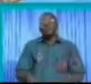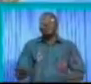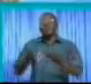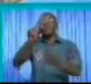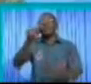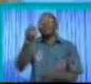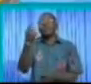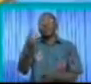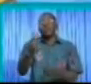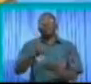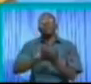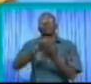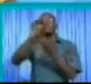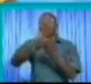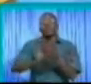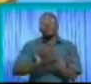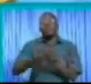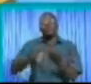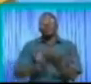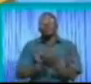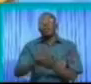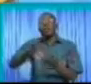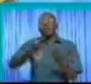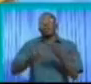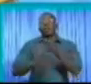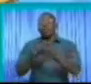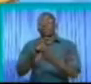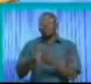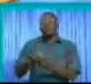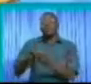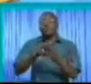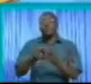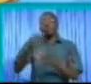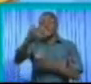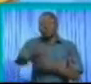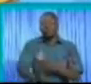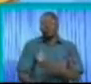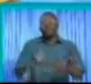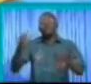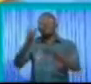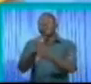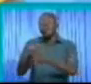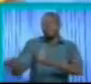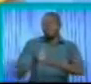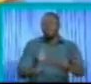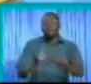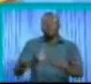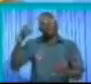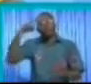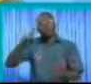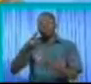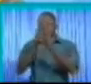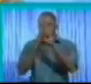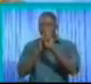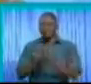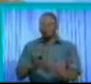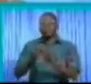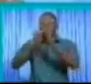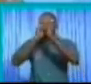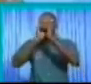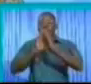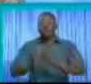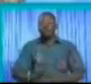21 septembre par les Nations Unies. C'est une journée qui invite à prendre des engagements fermes pour le respect donc de la paix et